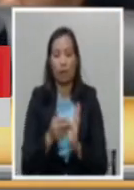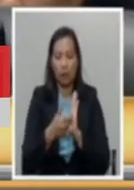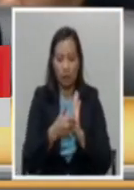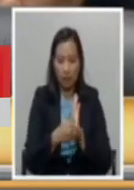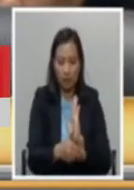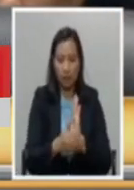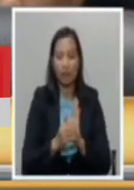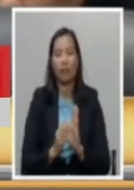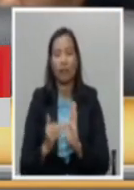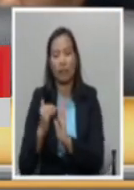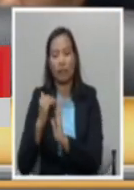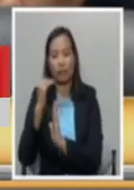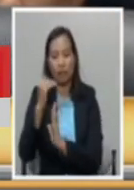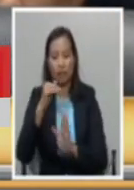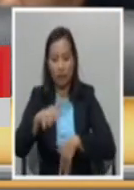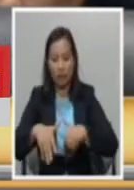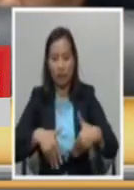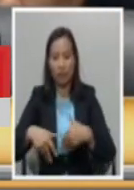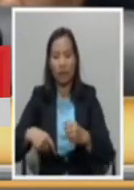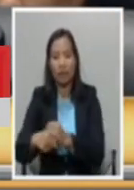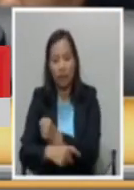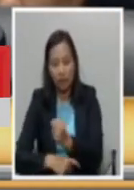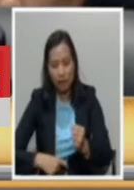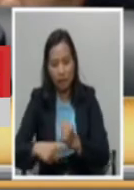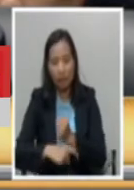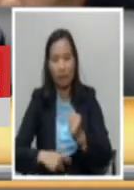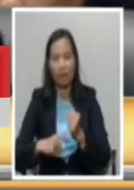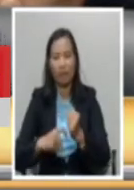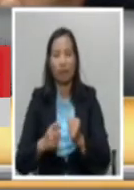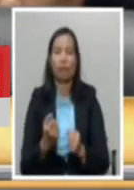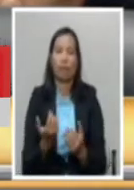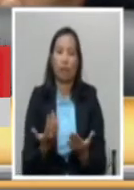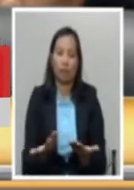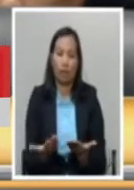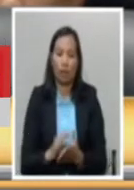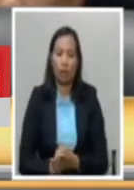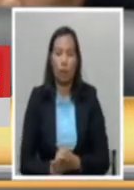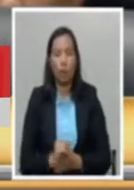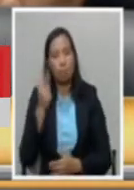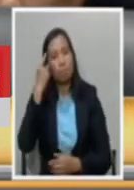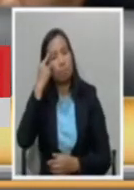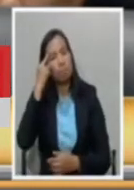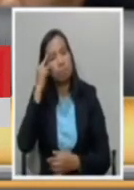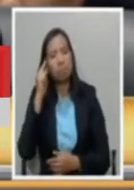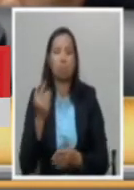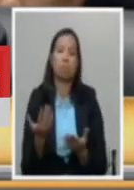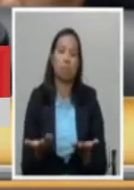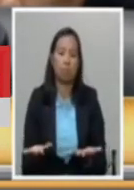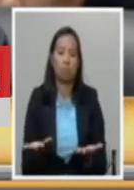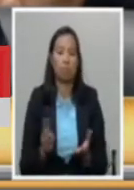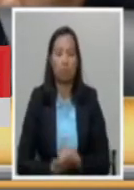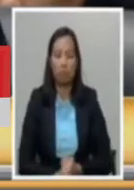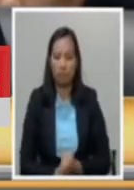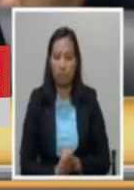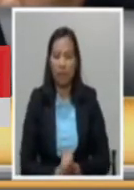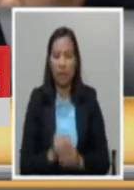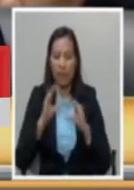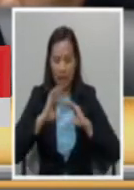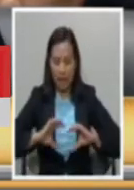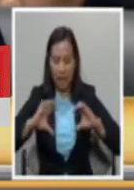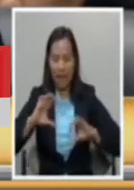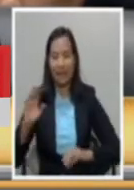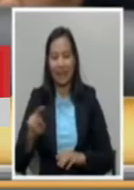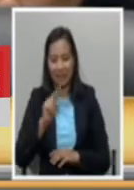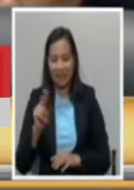ภาคเหนือเขาอยู่ในภาวะที่หมดความหวังครับ ท่านประธานครับถ้าหากว่ารัฐจะใช้เงินที่มี